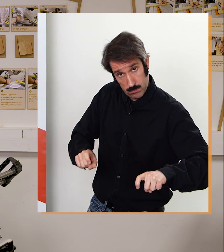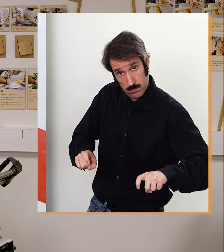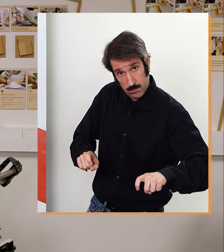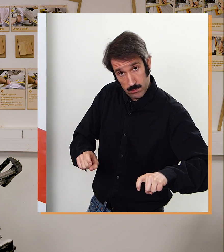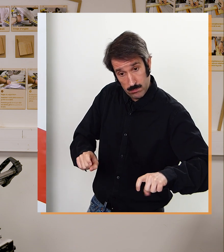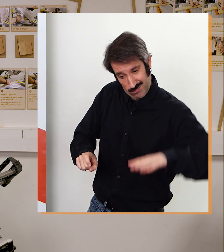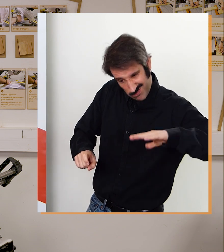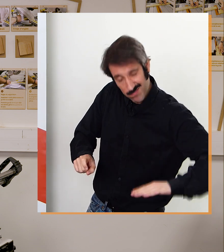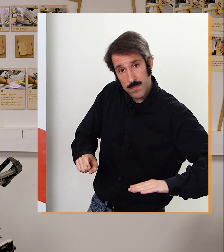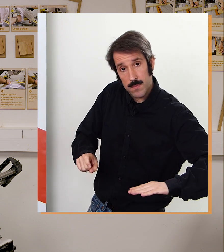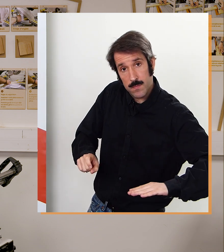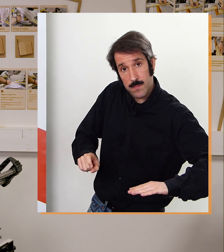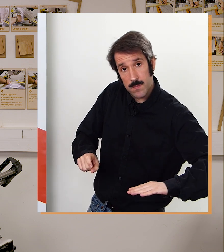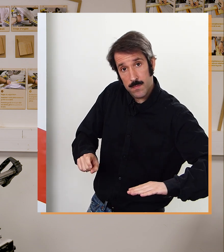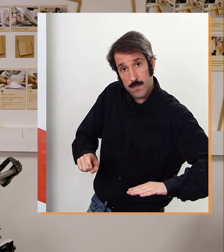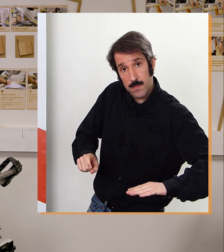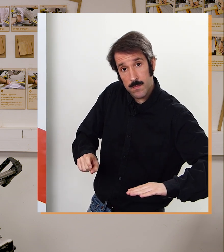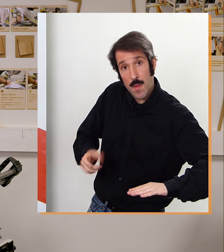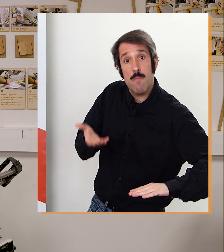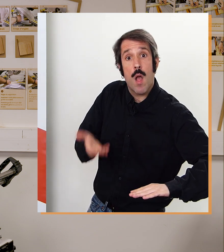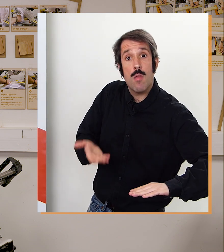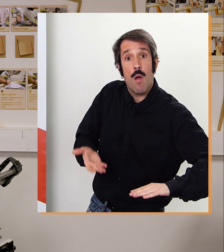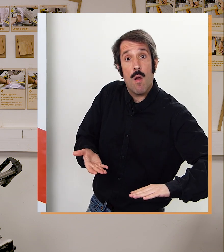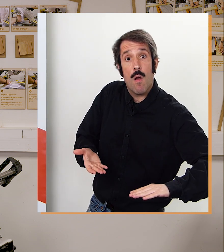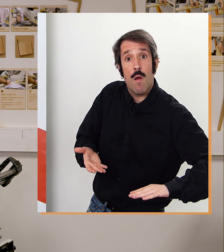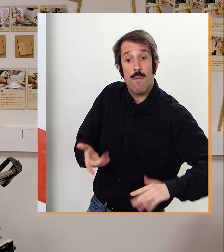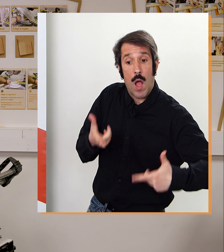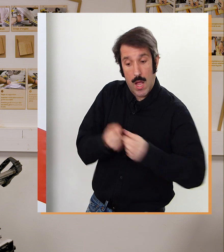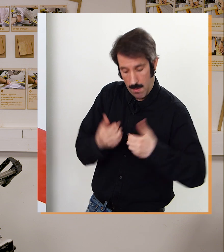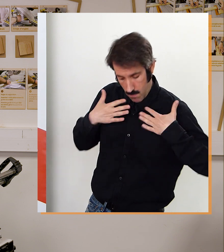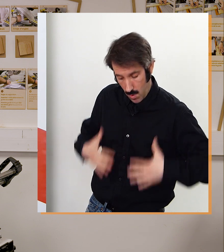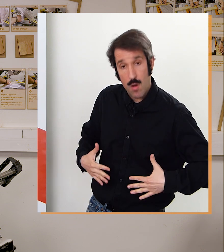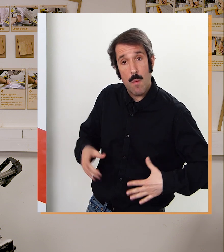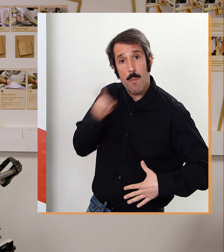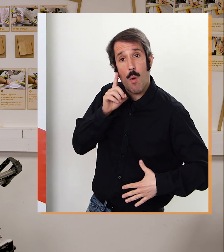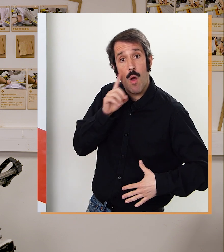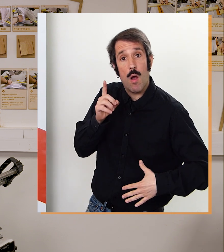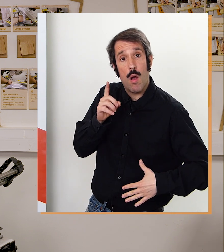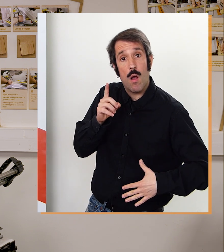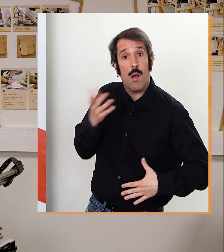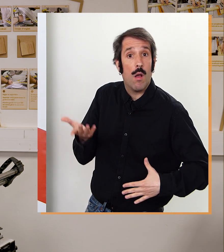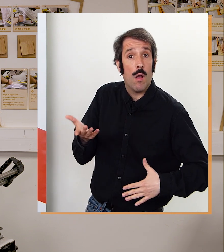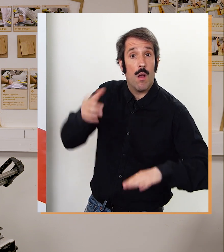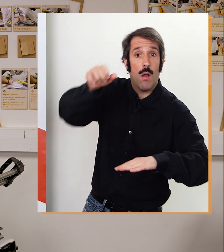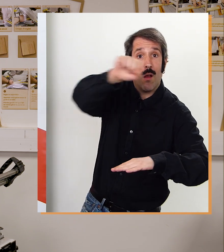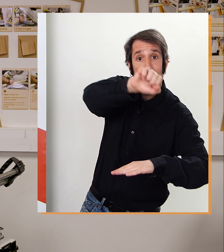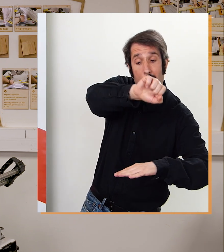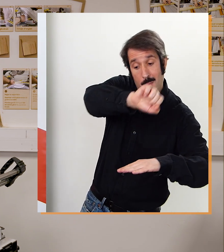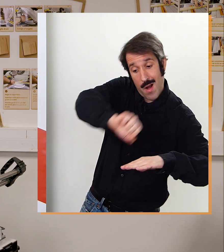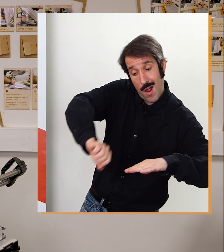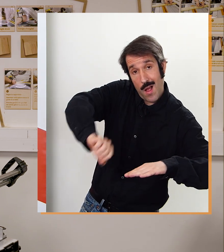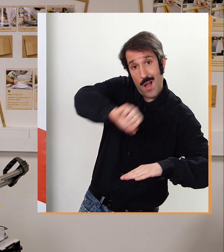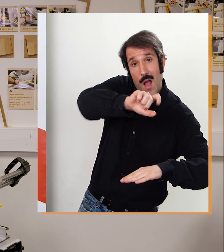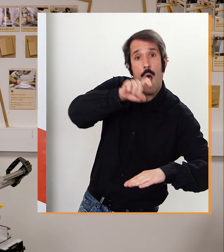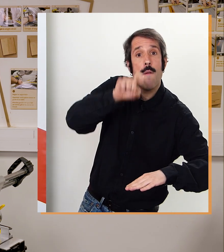appuis, on presse notre pièce. Cette fois-ci, on va devoir adapter notre posture. Vu qu'il s'agit d'une coupe sur le plat,